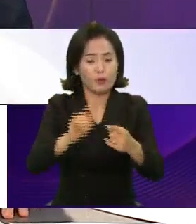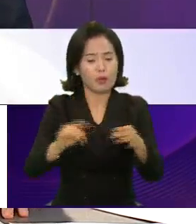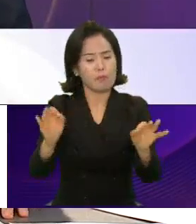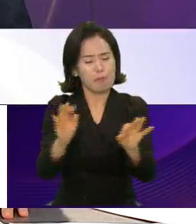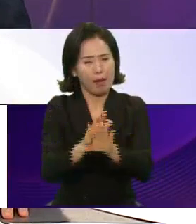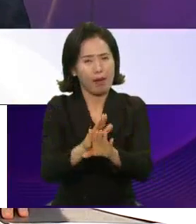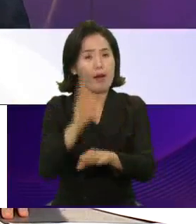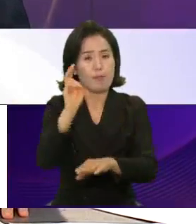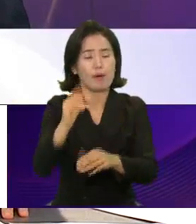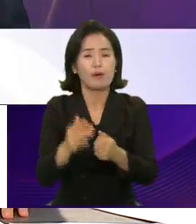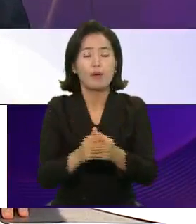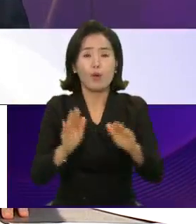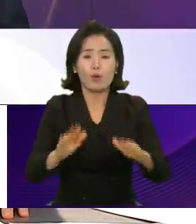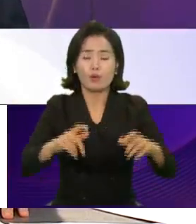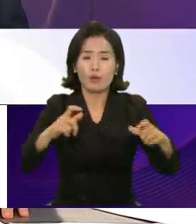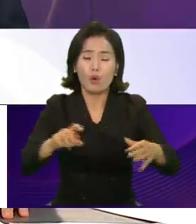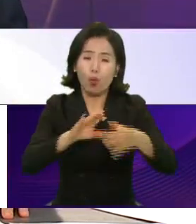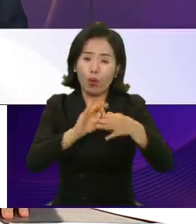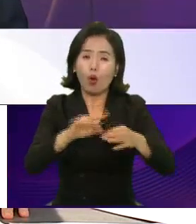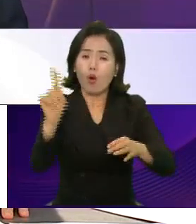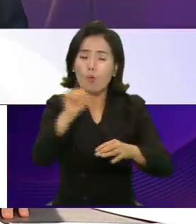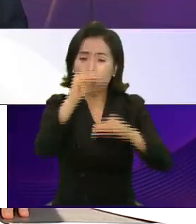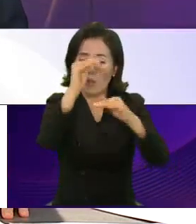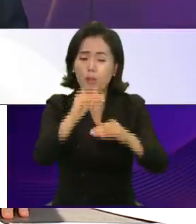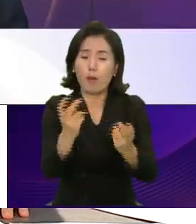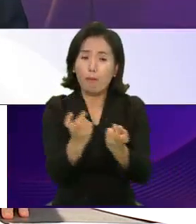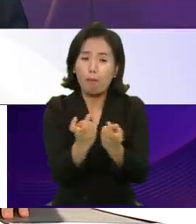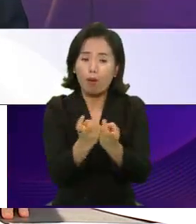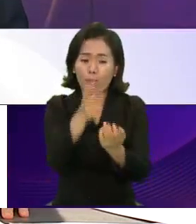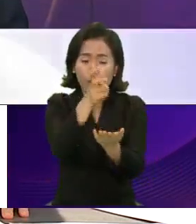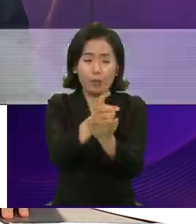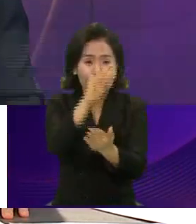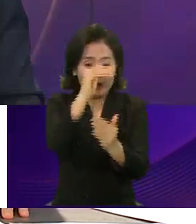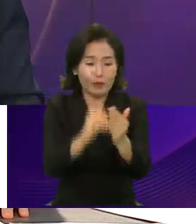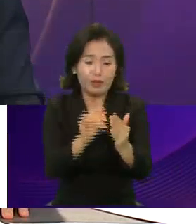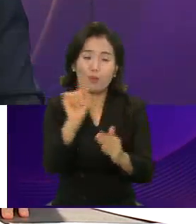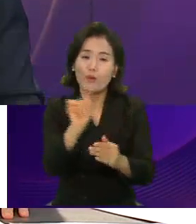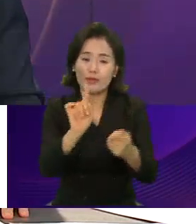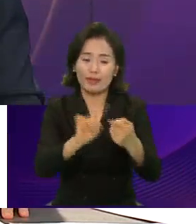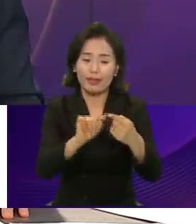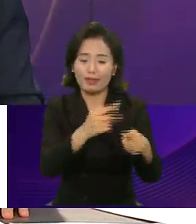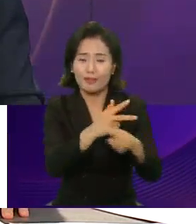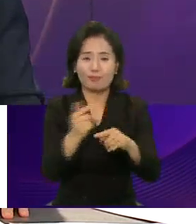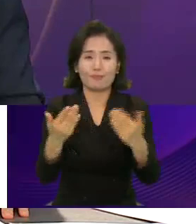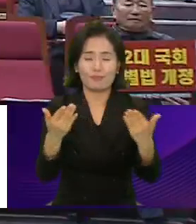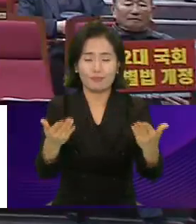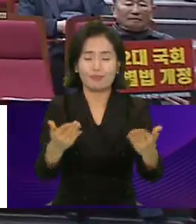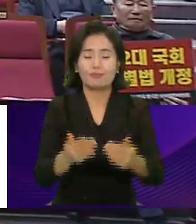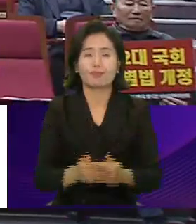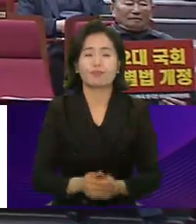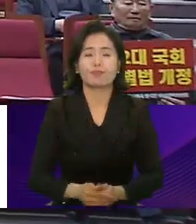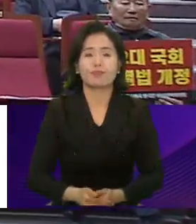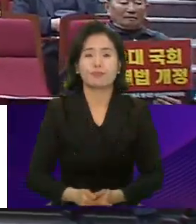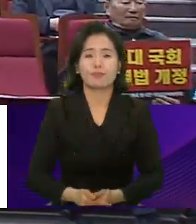사라지게 되는데요. 네, 우리 지역과 관련해서는 어떤 법안들이 있는지 유민호 기자가 보도합니다.